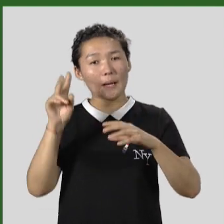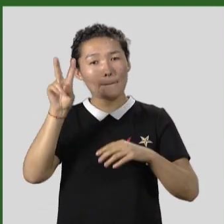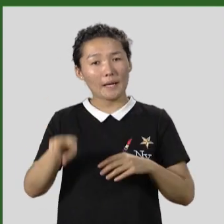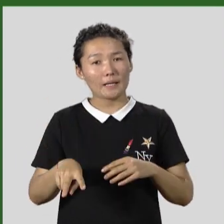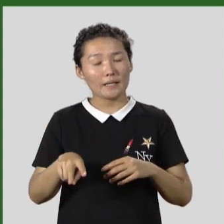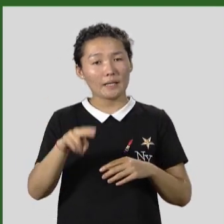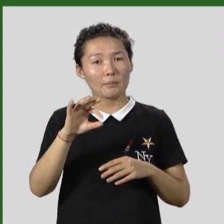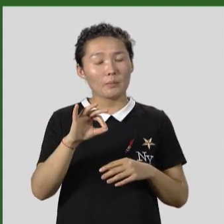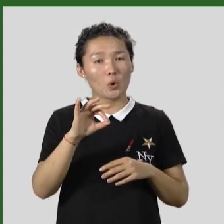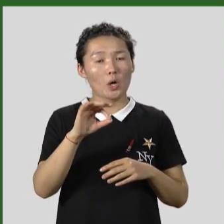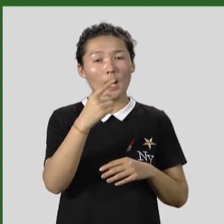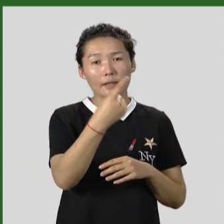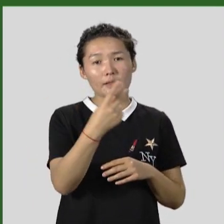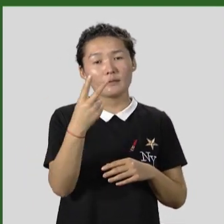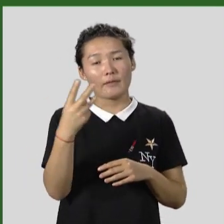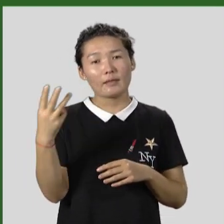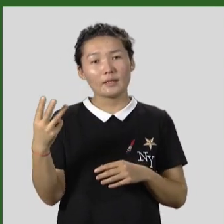1, 2 и 3.